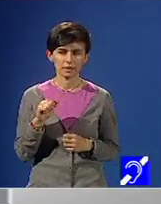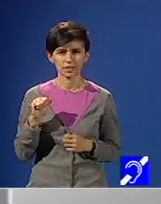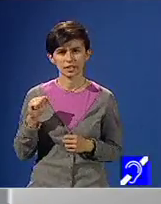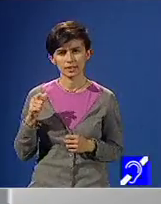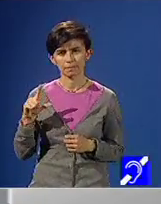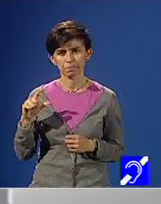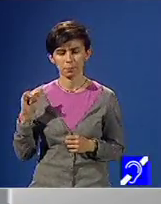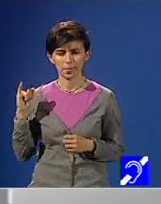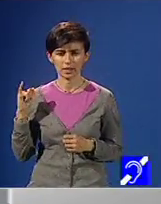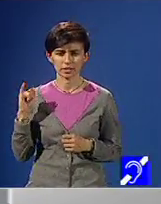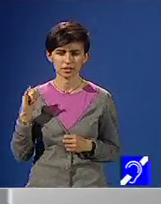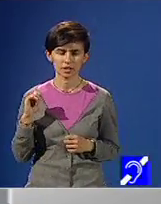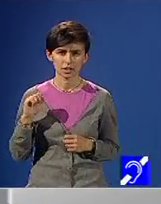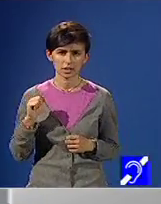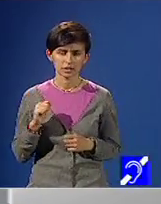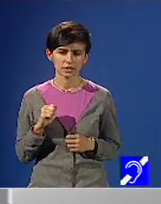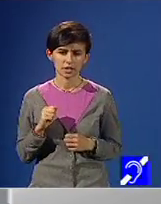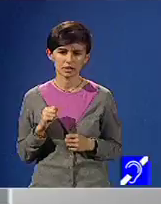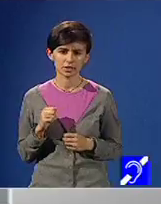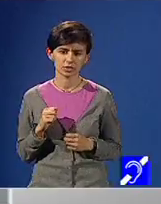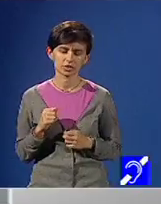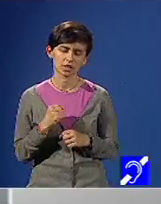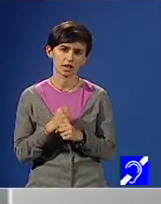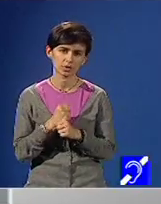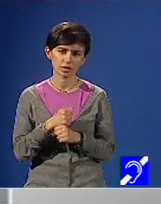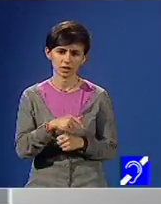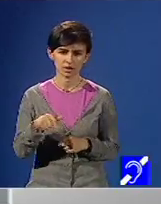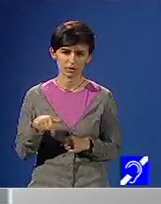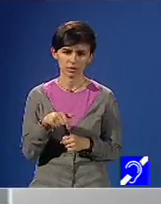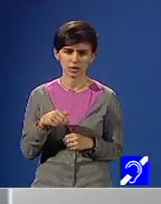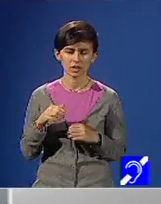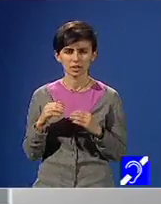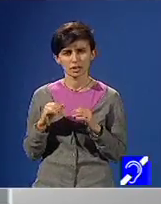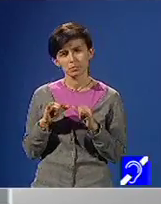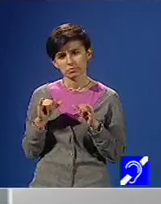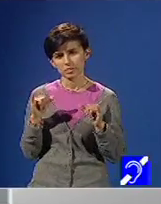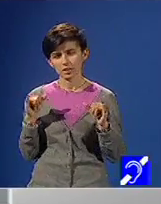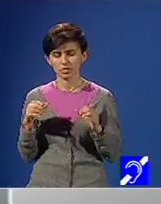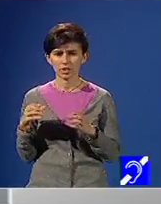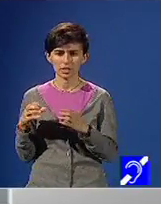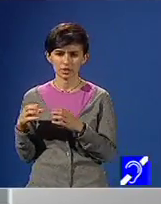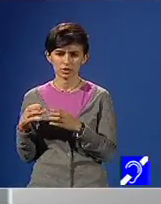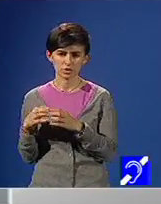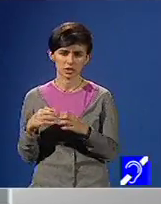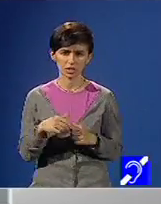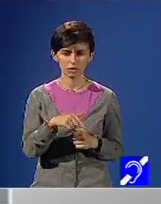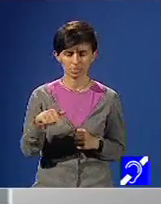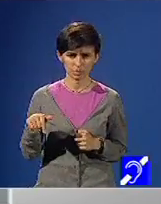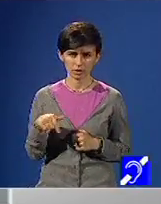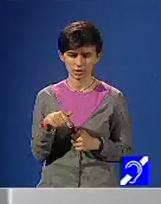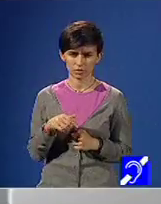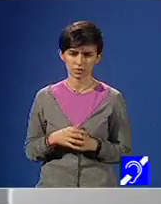ocupat la CNP, la Comitetul Național Paralimpic, și noi ne-am înmulțit cât de cât. Nu putem să spunem că suntem chiar